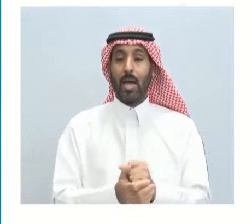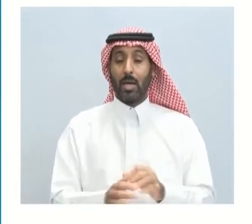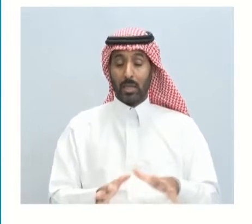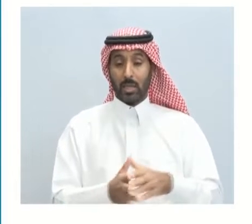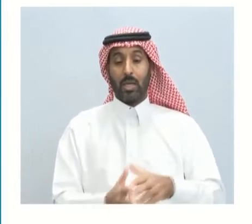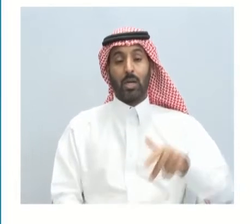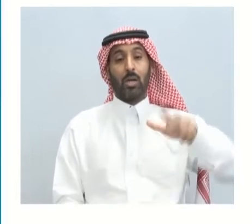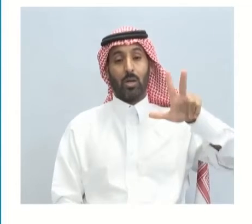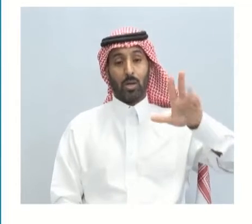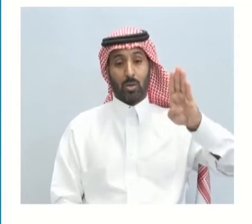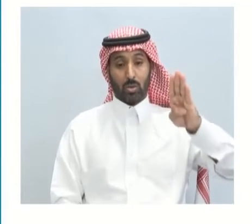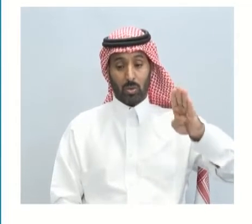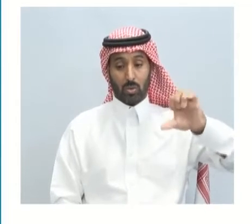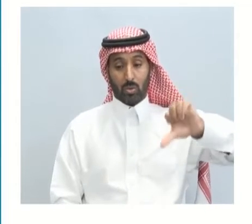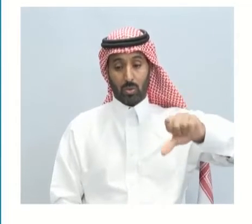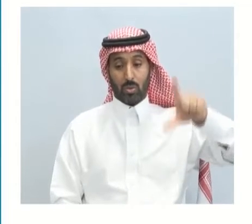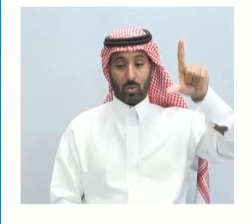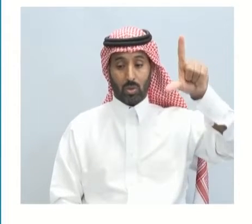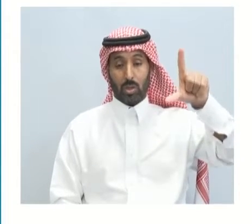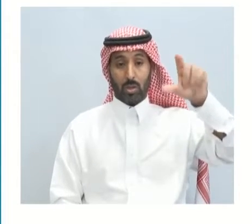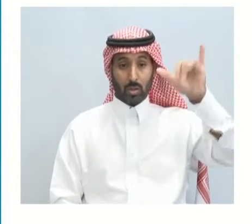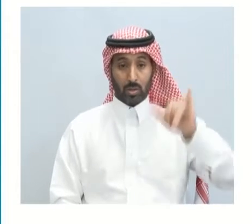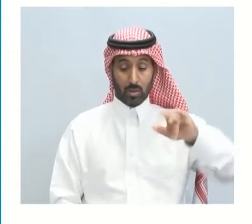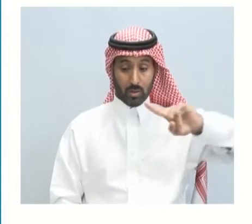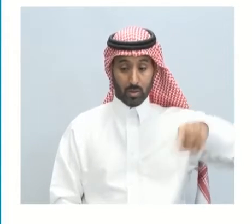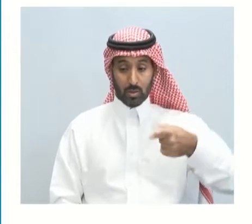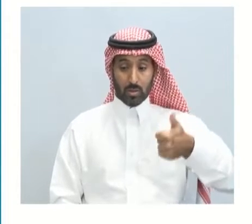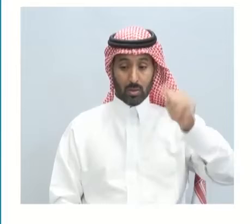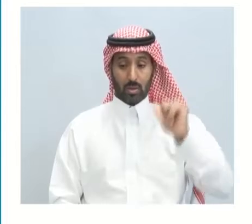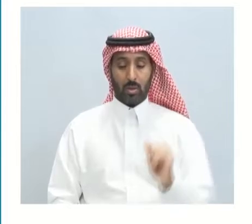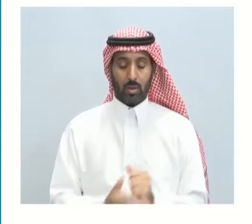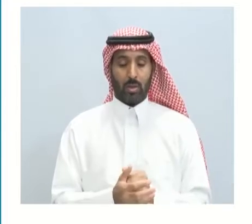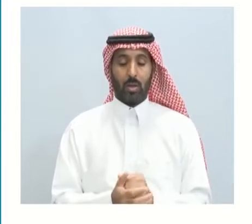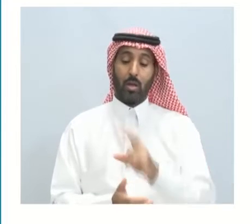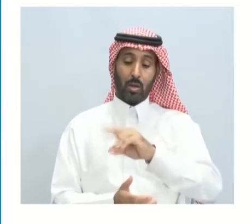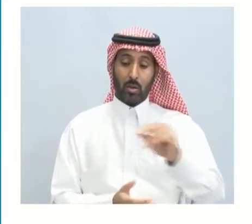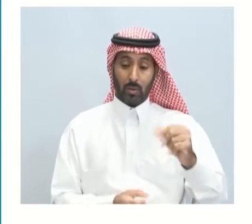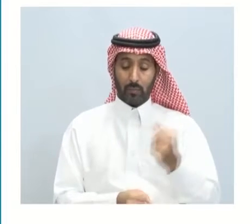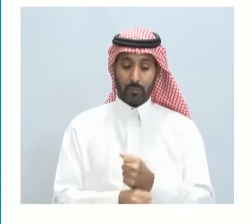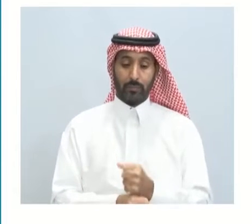ايضا العلماء يقومون بنفس السلوك لتتبع مرض